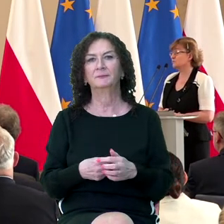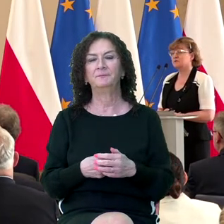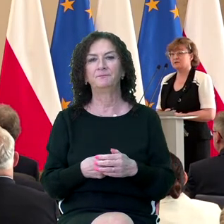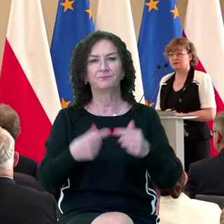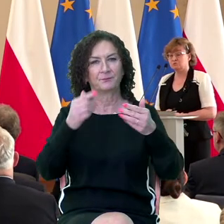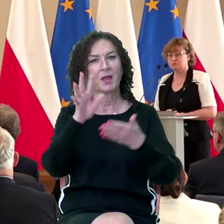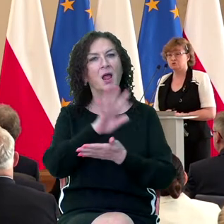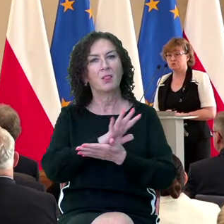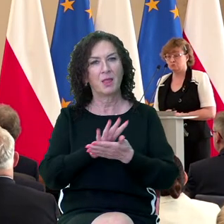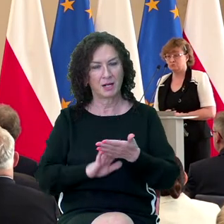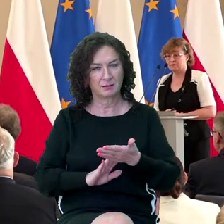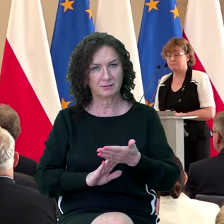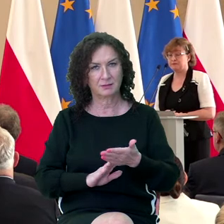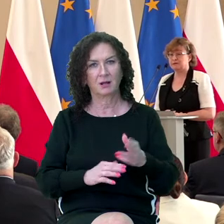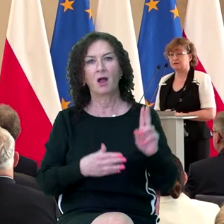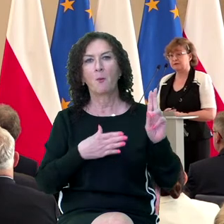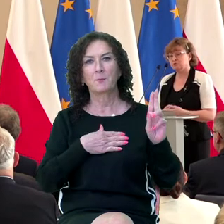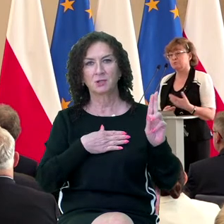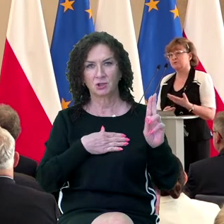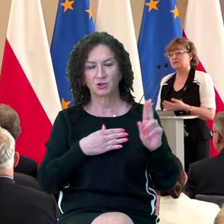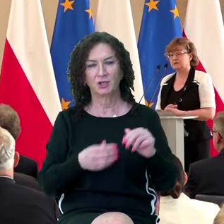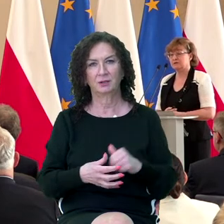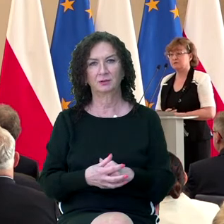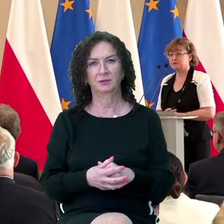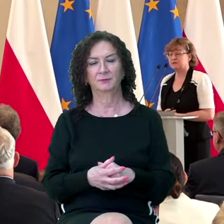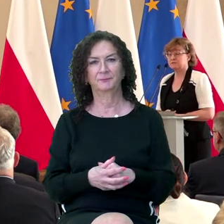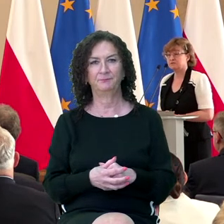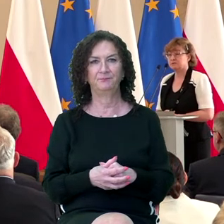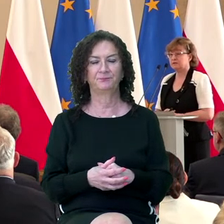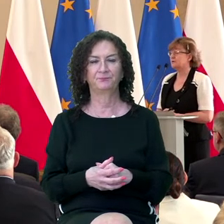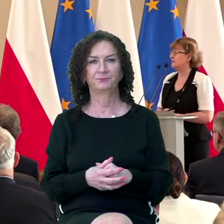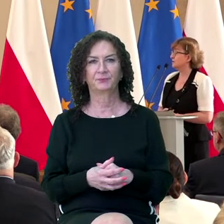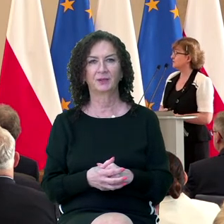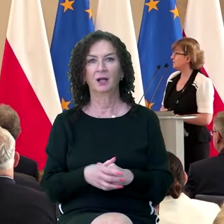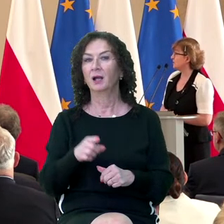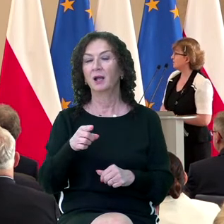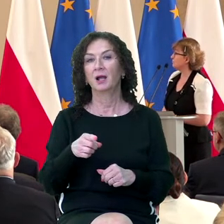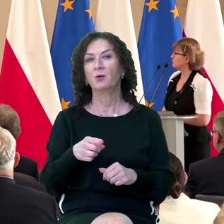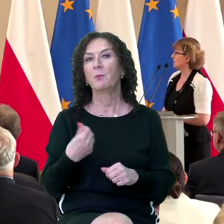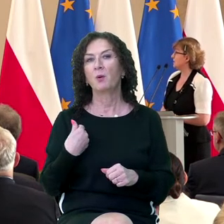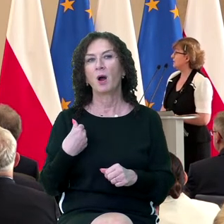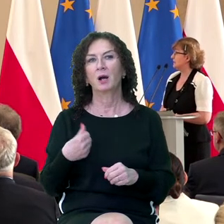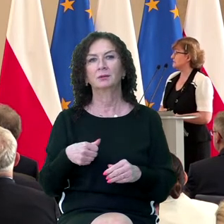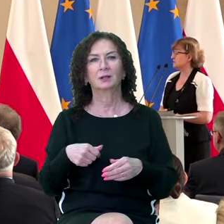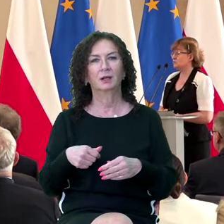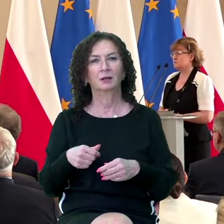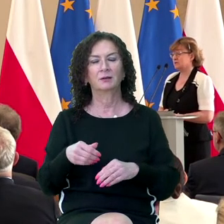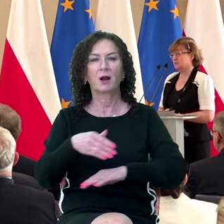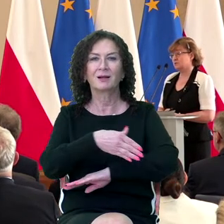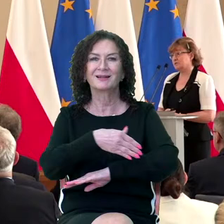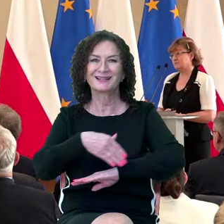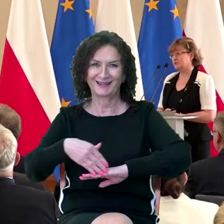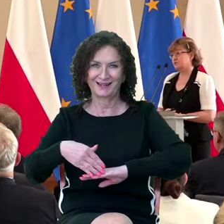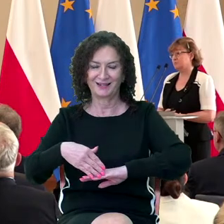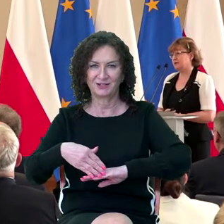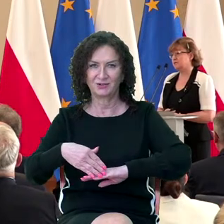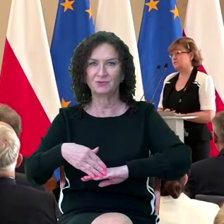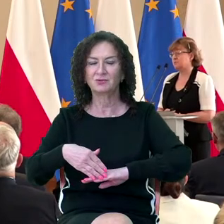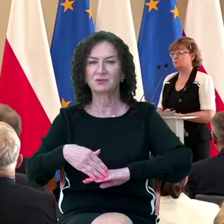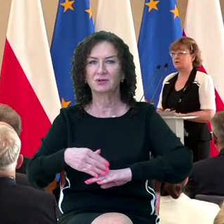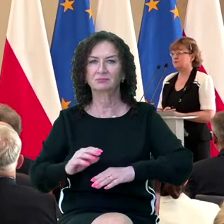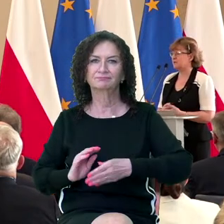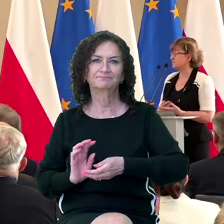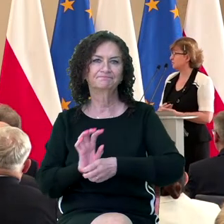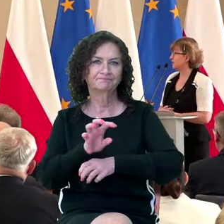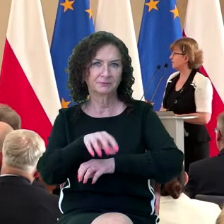pracowników delegatury rządu RP na kraj, to była taka emigracyjna delegatura zarządzająca właśnie państwem,